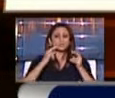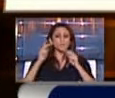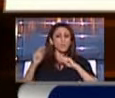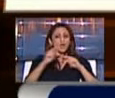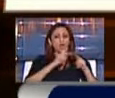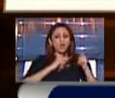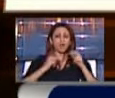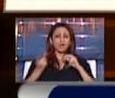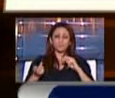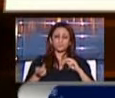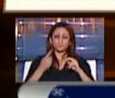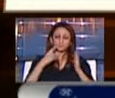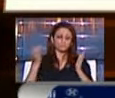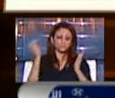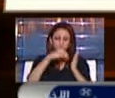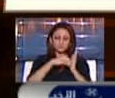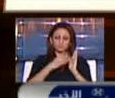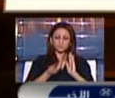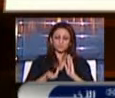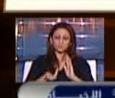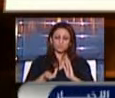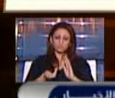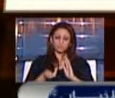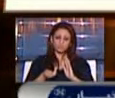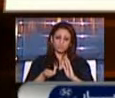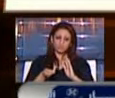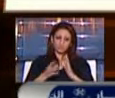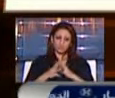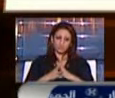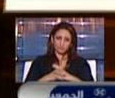ما فيش مطالب ولا في حوارات موضوعيه.